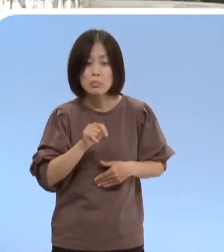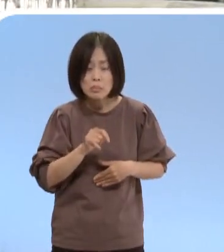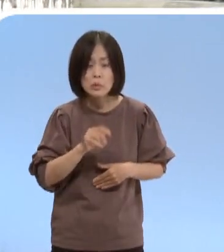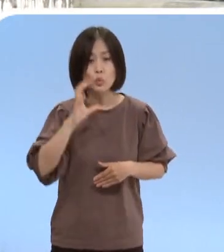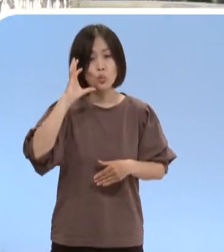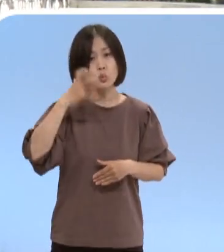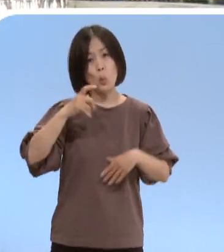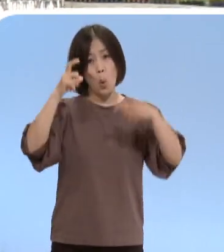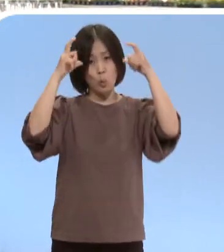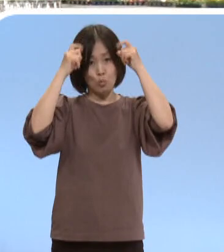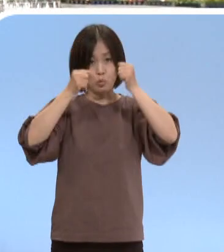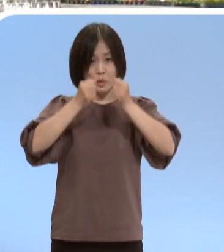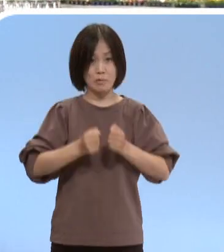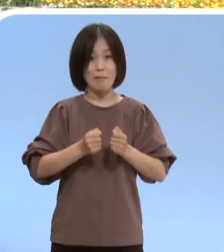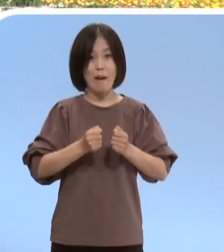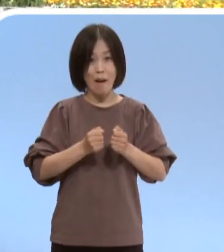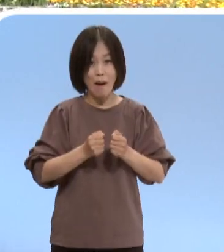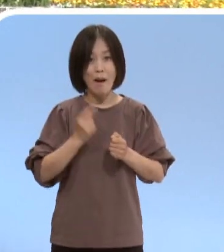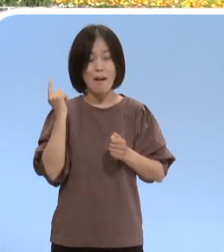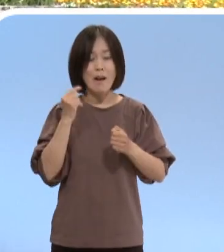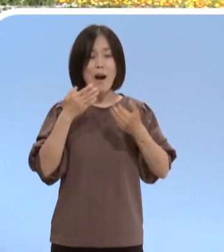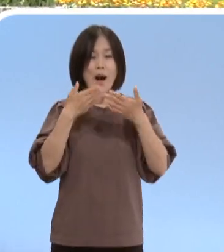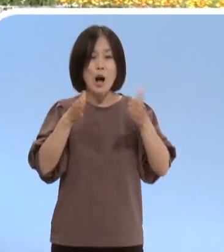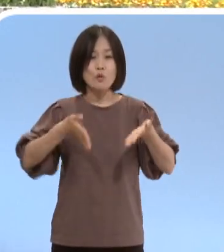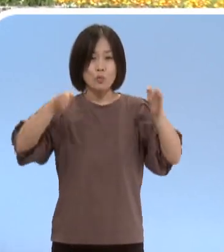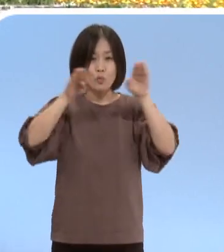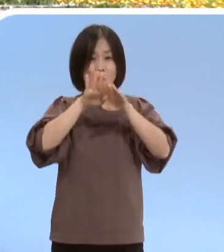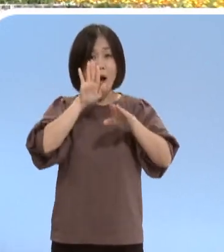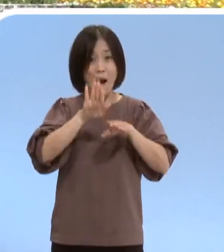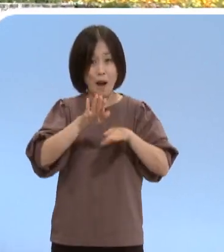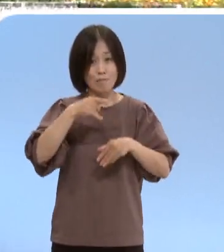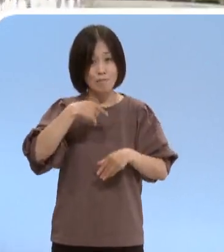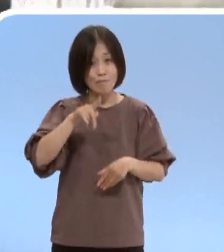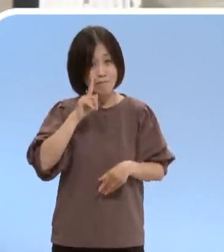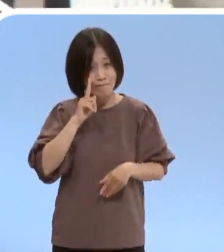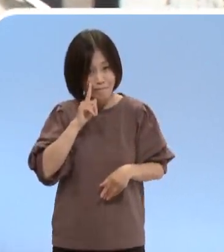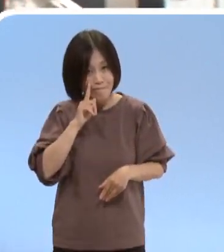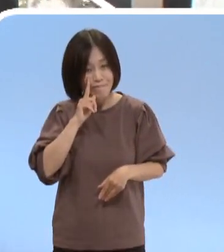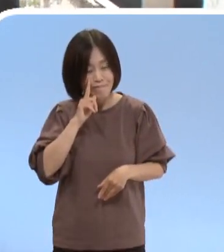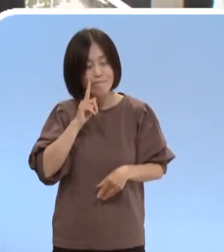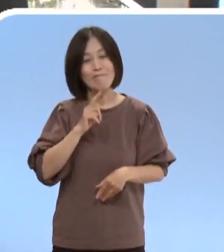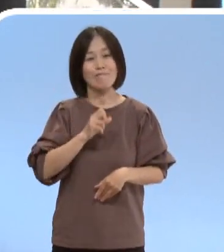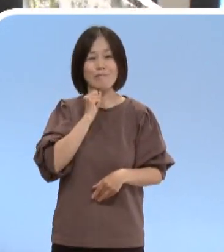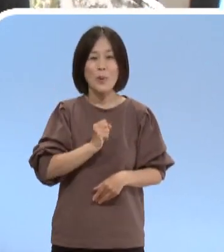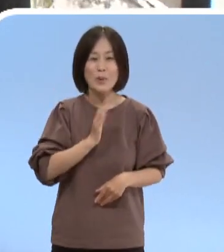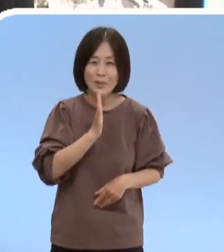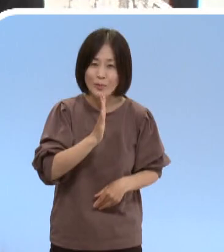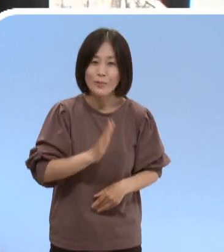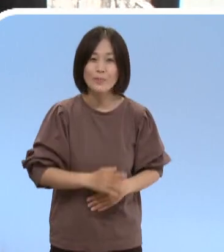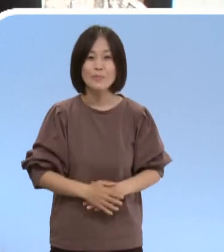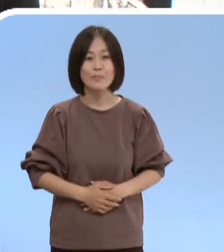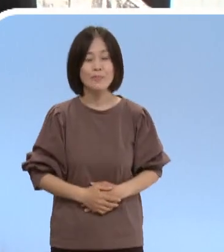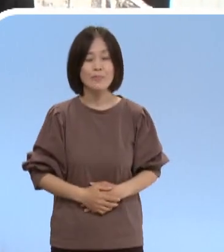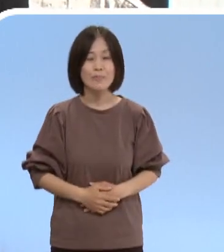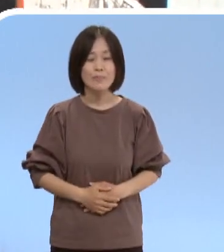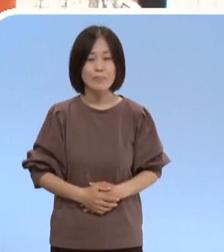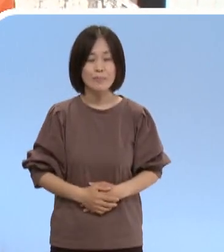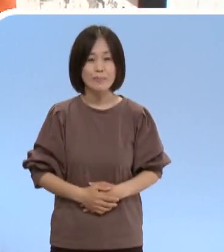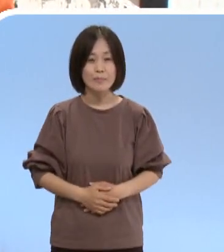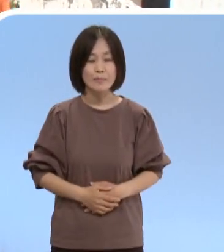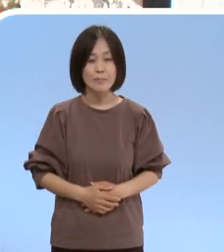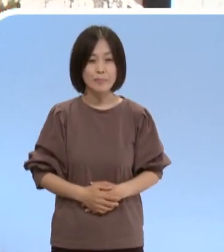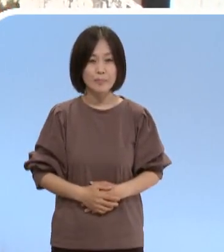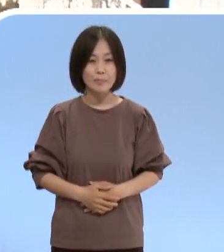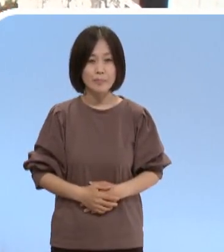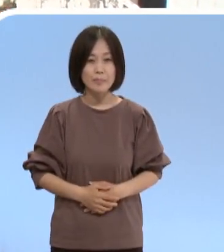区にはすごい牛がいたんですよ。博物館が中にあるので、よかったら見ていきませんか？ あ、いいんですか？ぜひよろしくお願いします。よろしくお願いします。